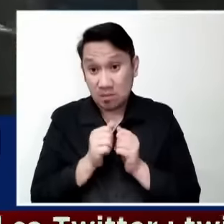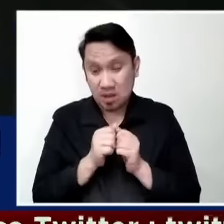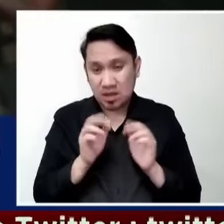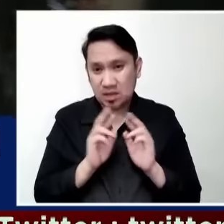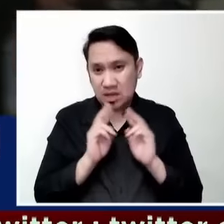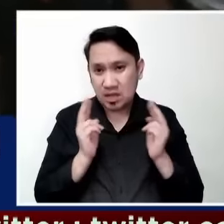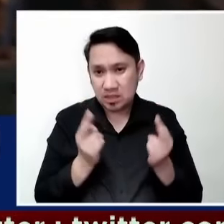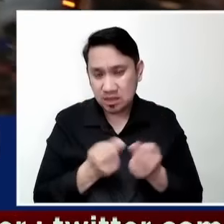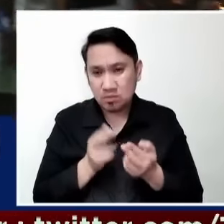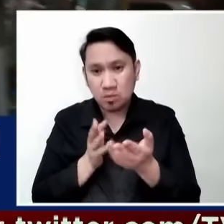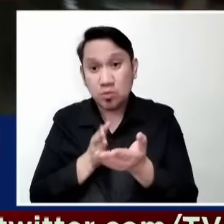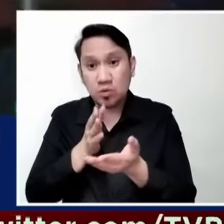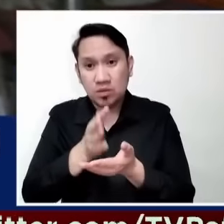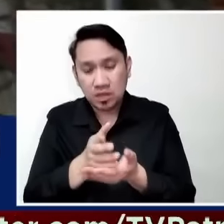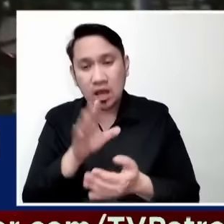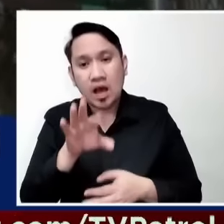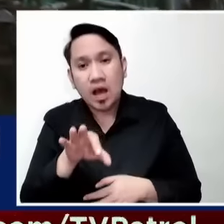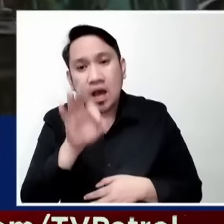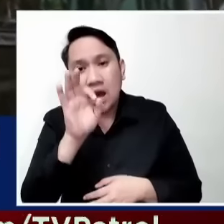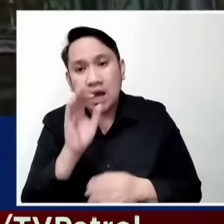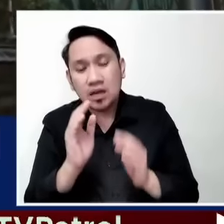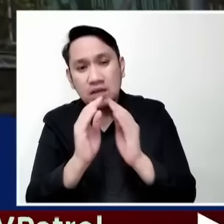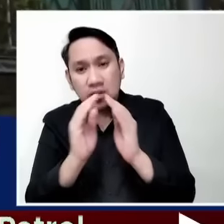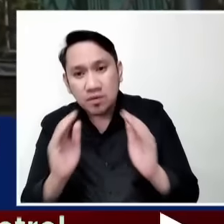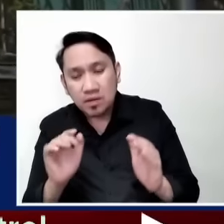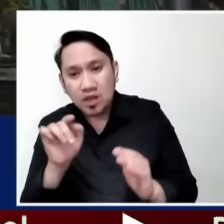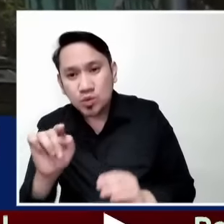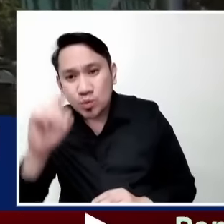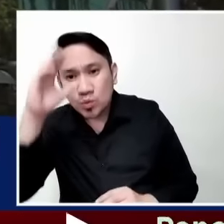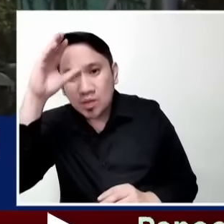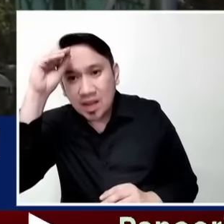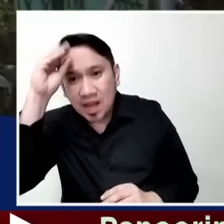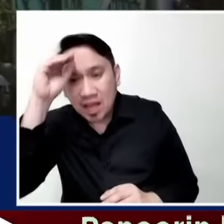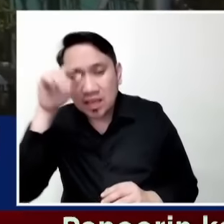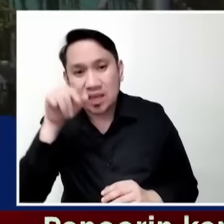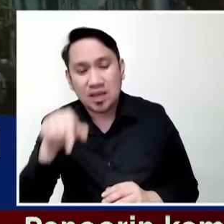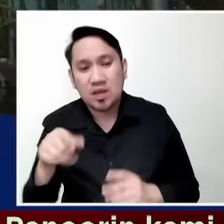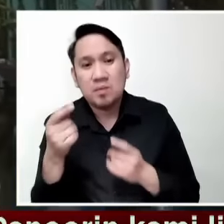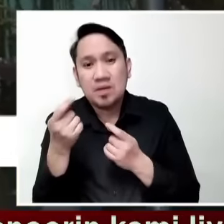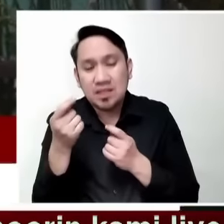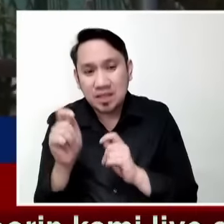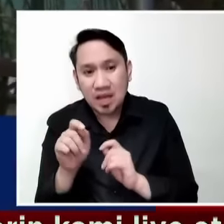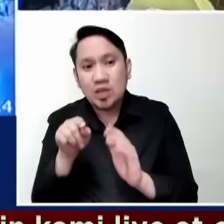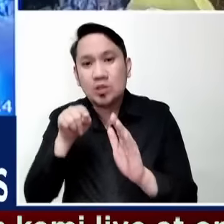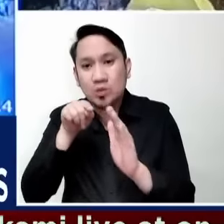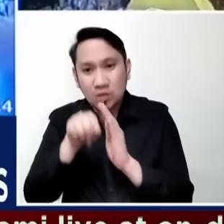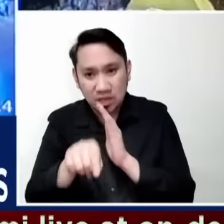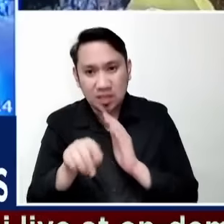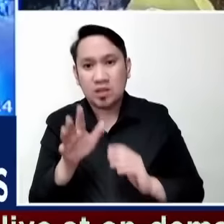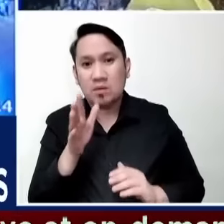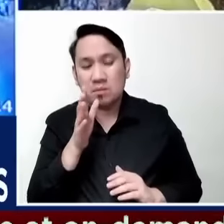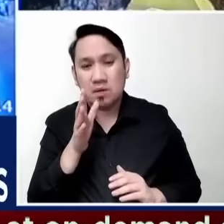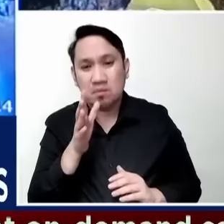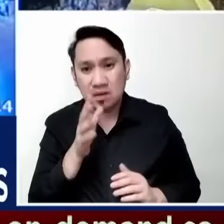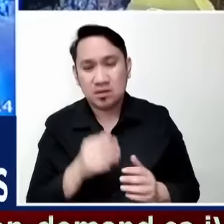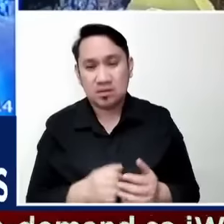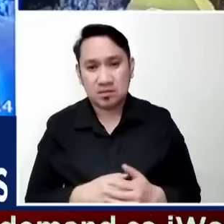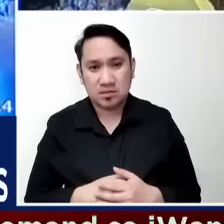lalaki, nadatna nila sa bahay ang lalaki na pinagtatangkan pa umano ang buhay ng kanyang ina. Nakita